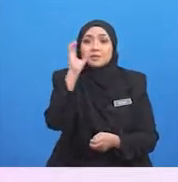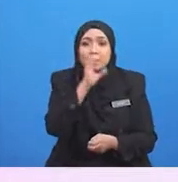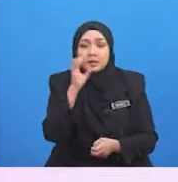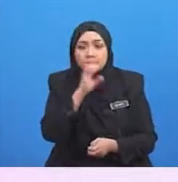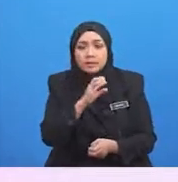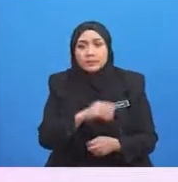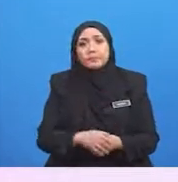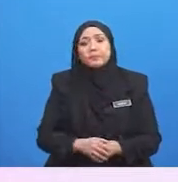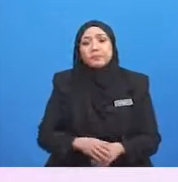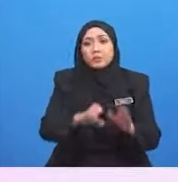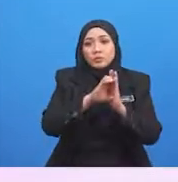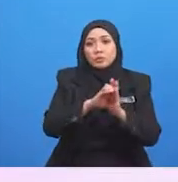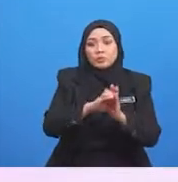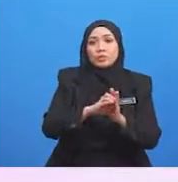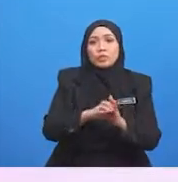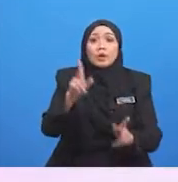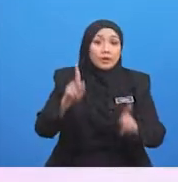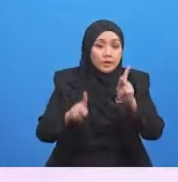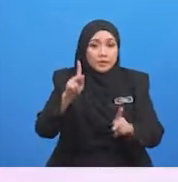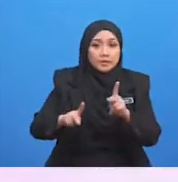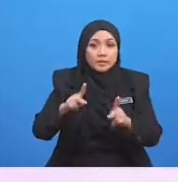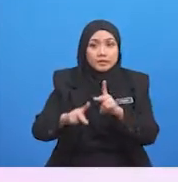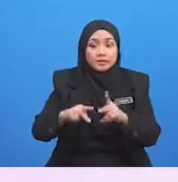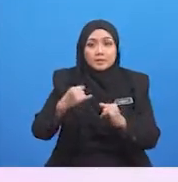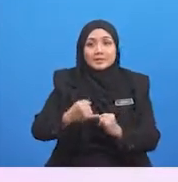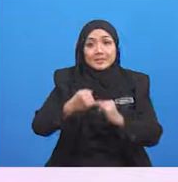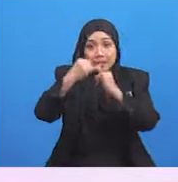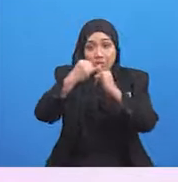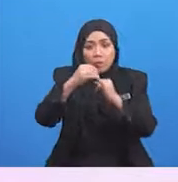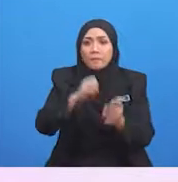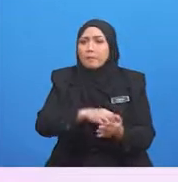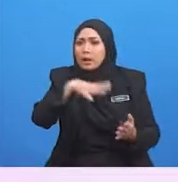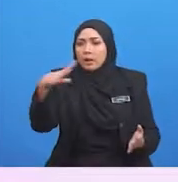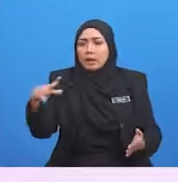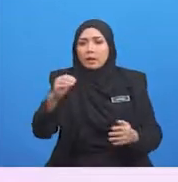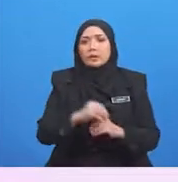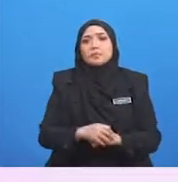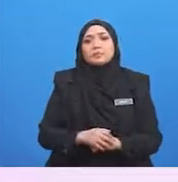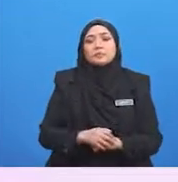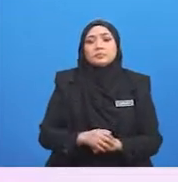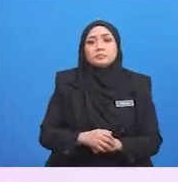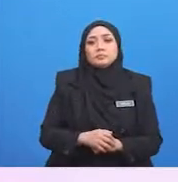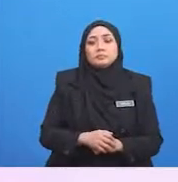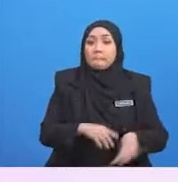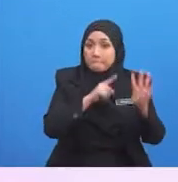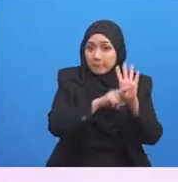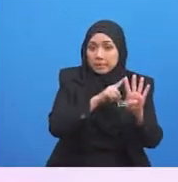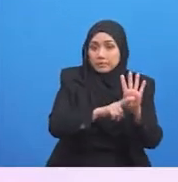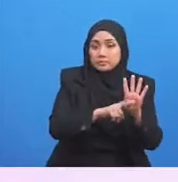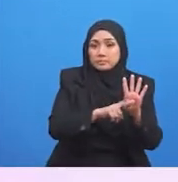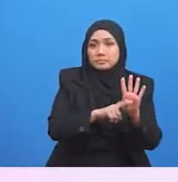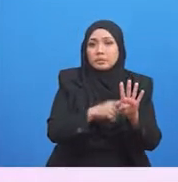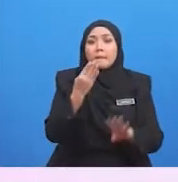kenderaan antik atau kereta mewah. Ia istimewa kepada pelanggan-pelanggan tertentu. Seterusnya, yang keempat